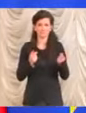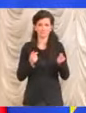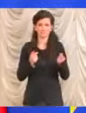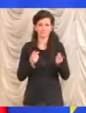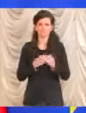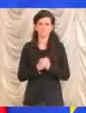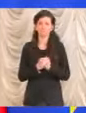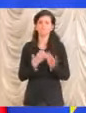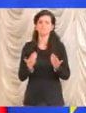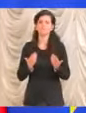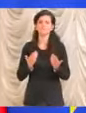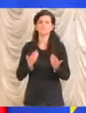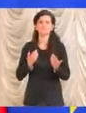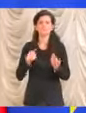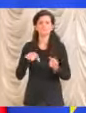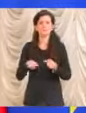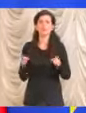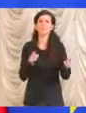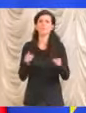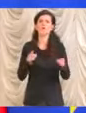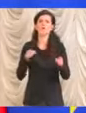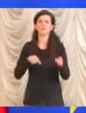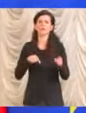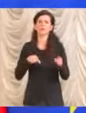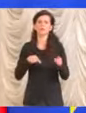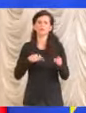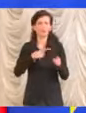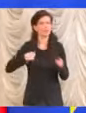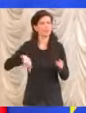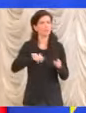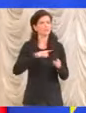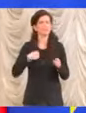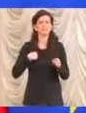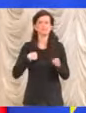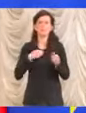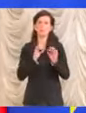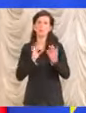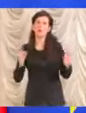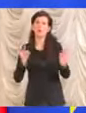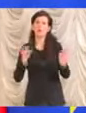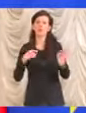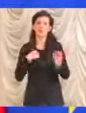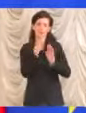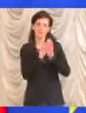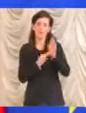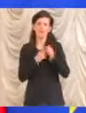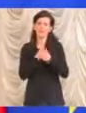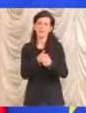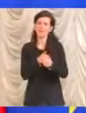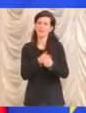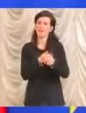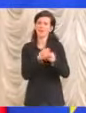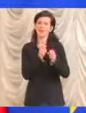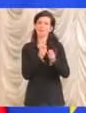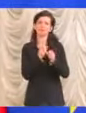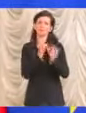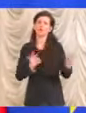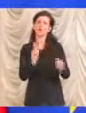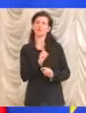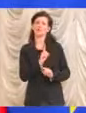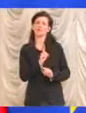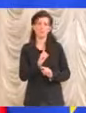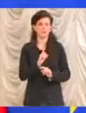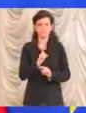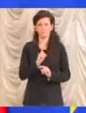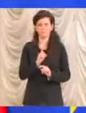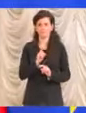lo voglio chiarire di poter allentare le misure restrittive che abbiamo disposto non siamo nella condizione